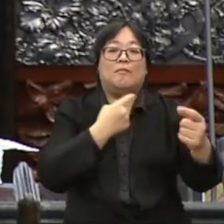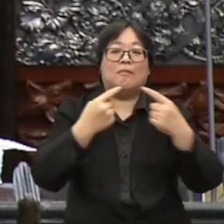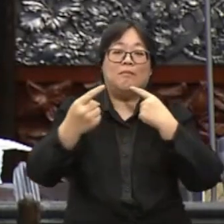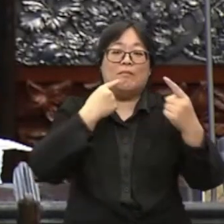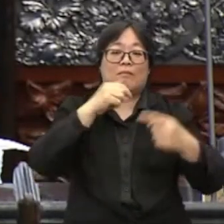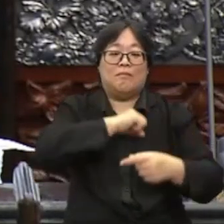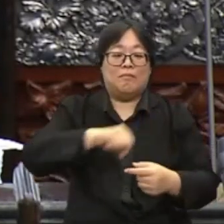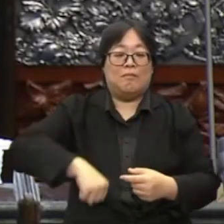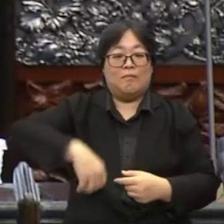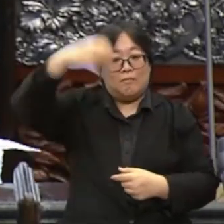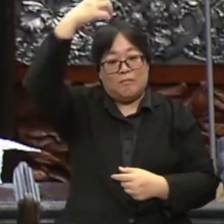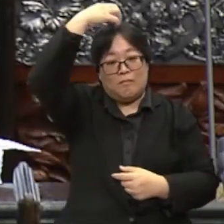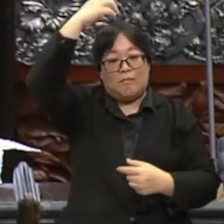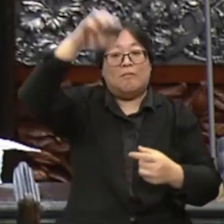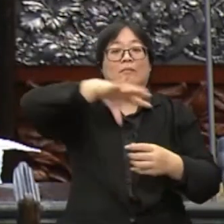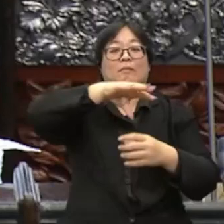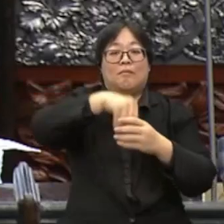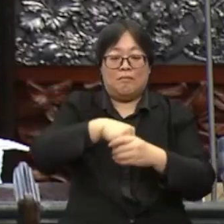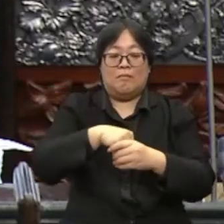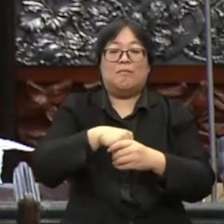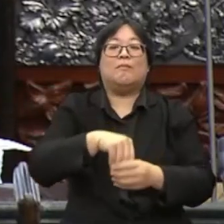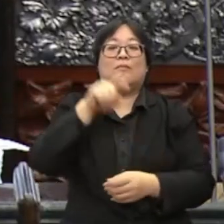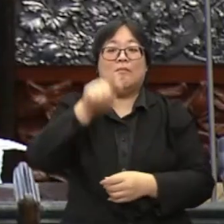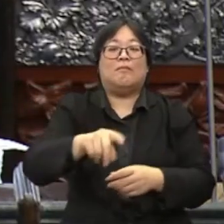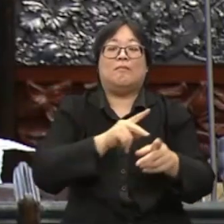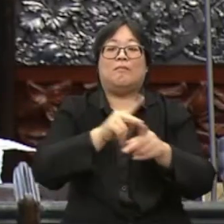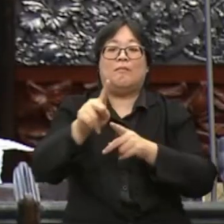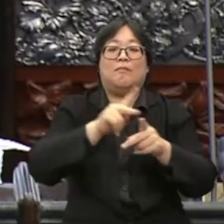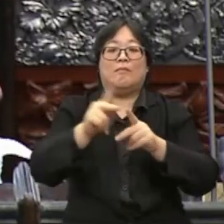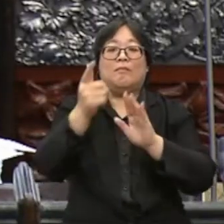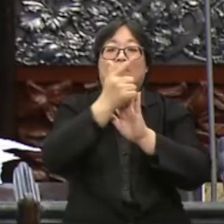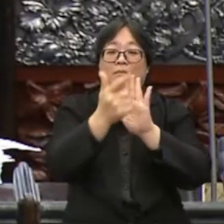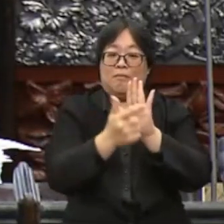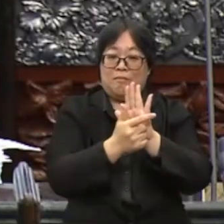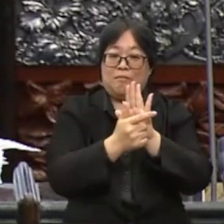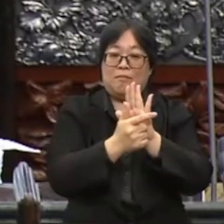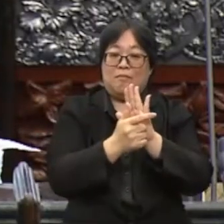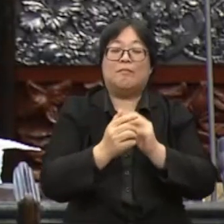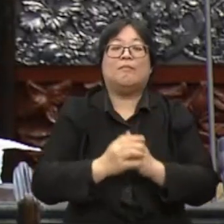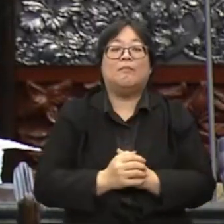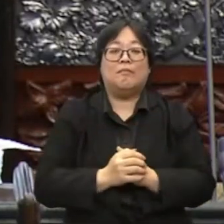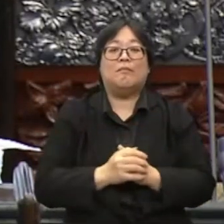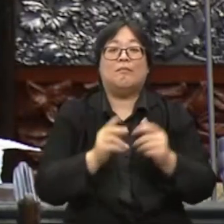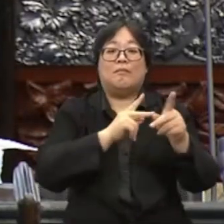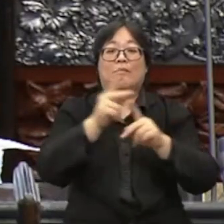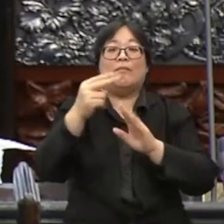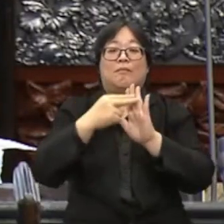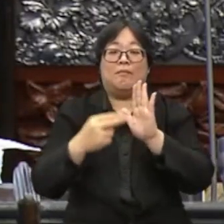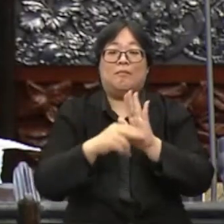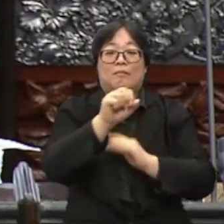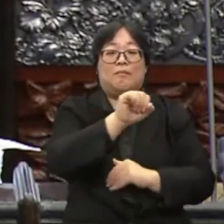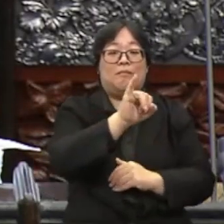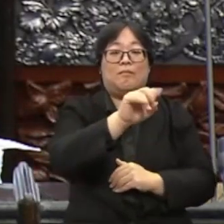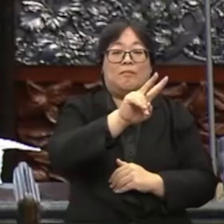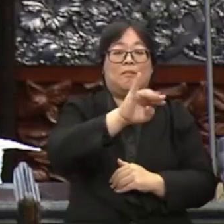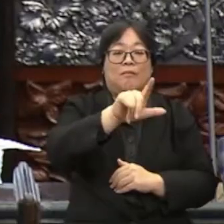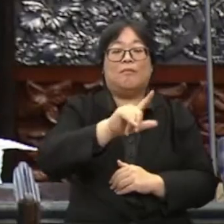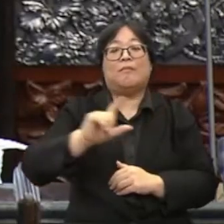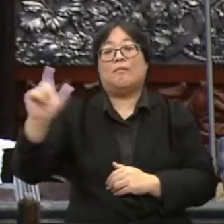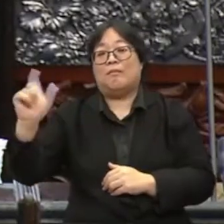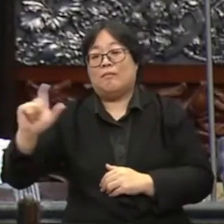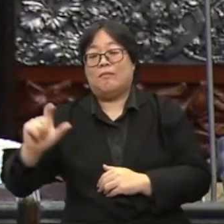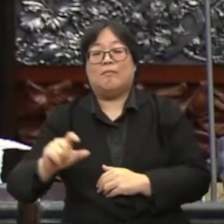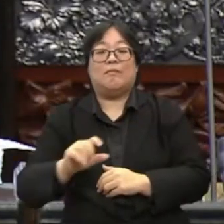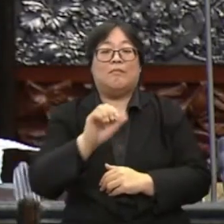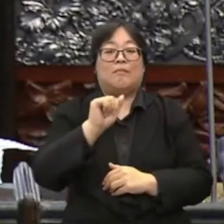Sultan Selangor dianggotai oleh pakar pelembagaan pakar undang-undang sivil dan Syariah ahli-ahli